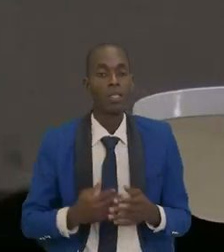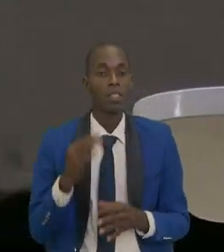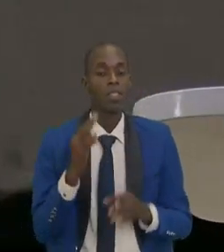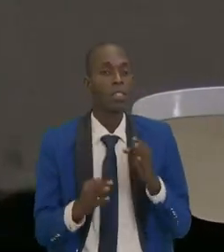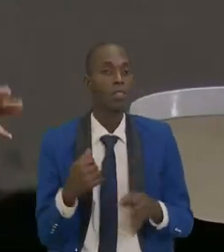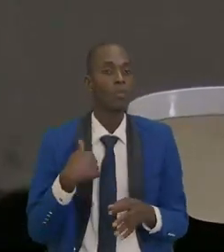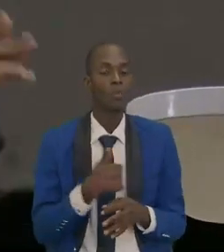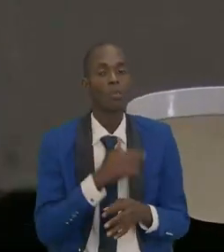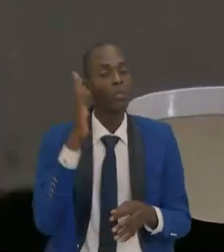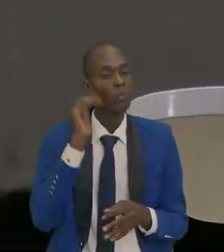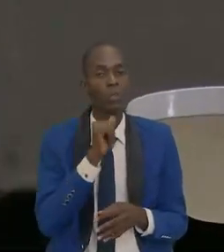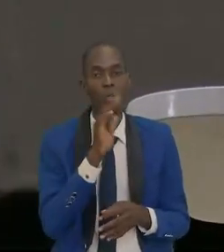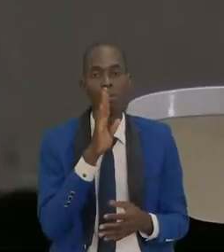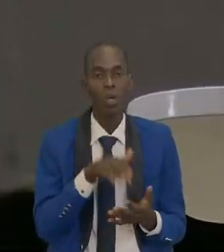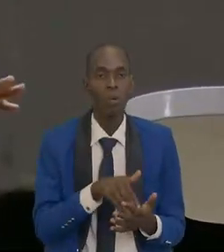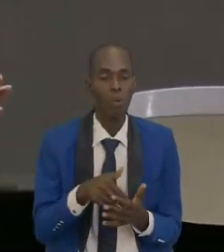si nous ne nous relâchons pas,